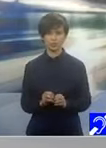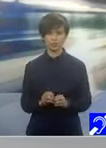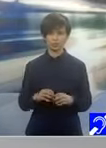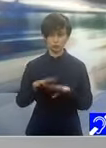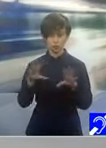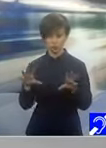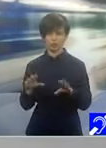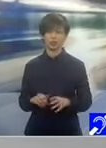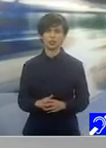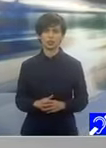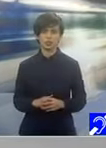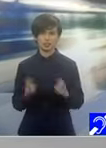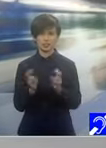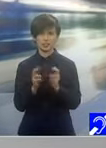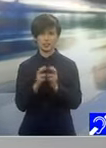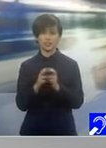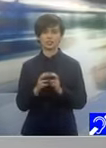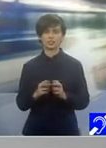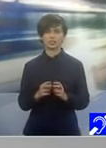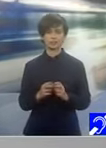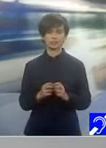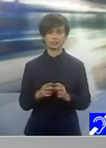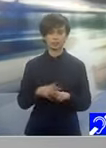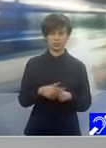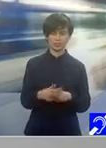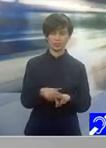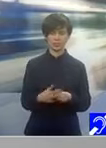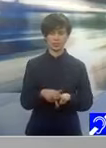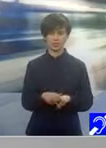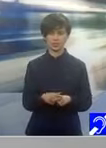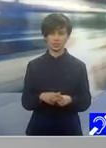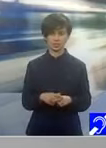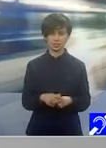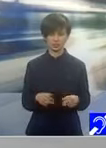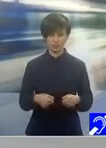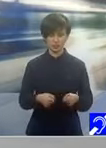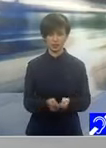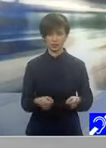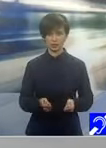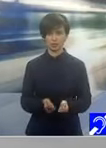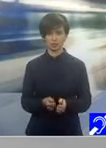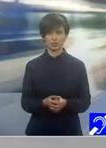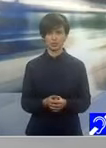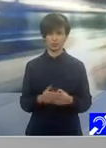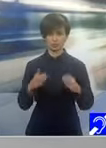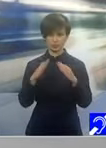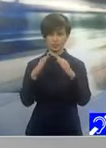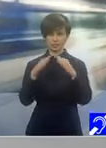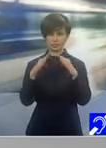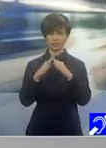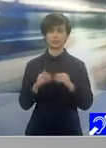presupune, inclusiv instalațiile termice, tot ceea ce presupune o casă